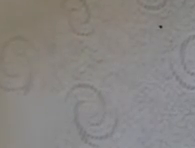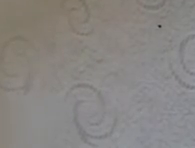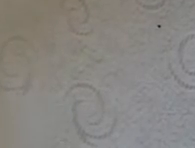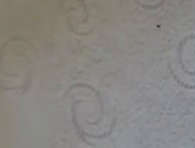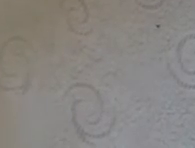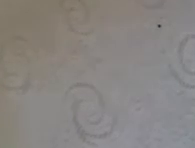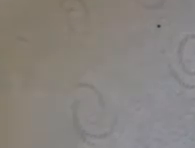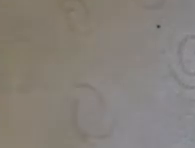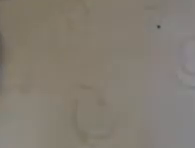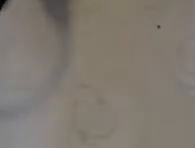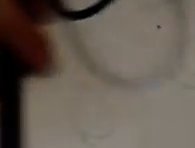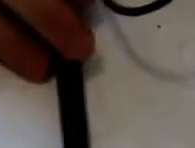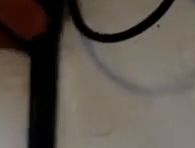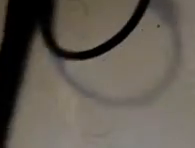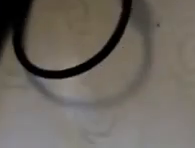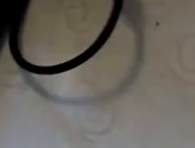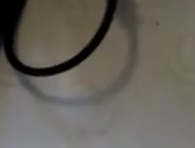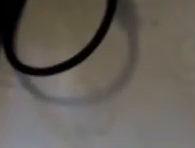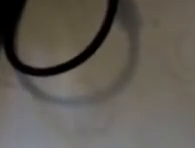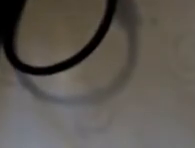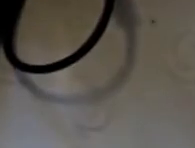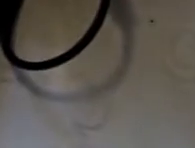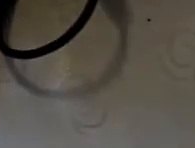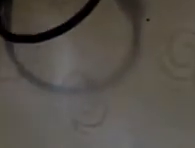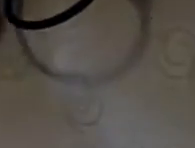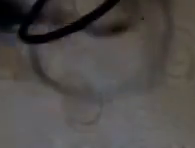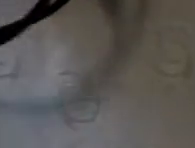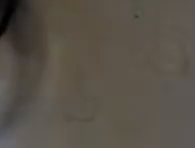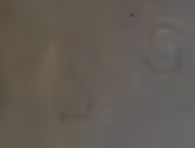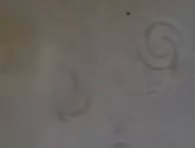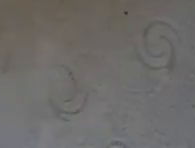позволяет устанавливать 0 для калибровки.